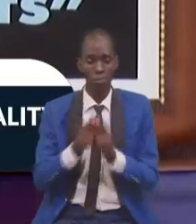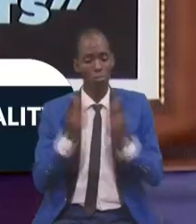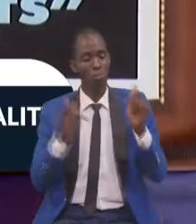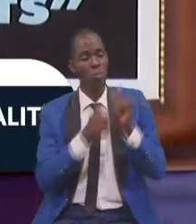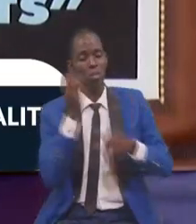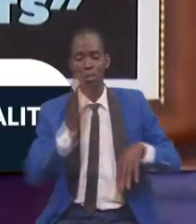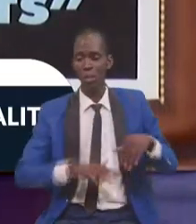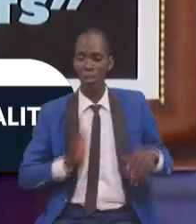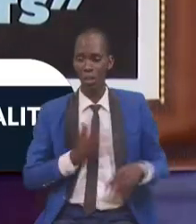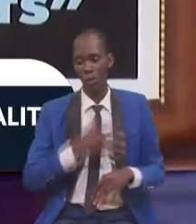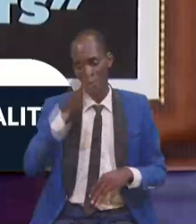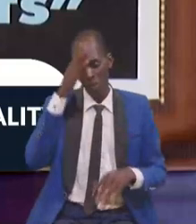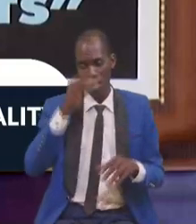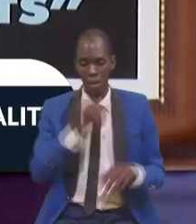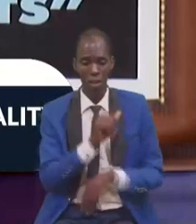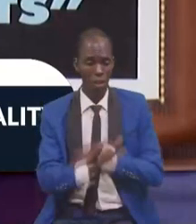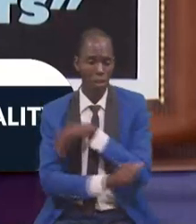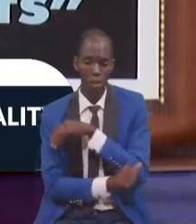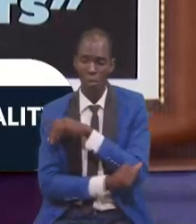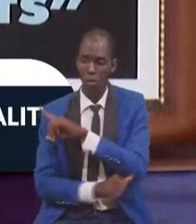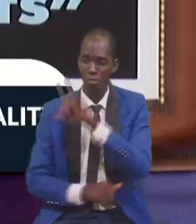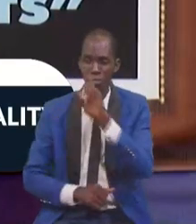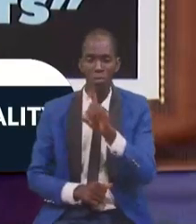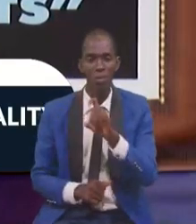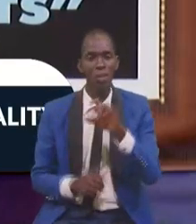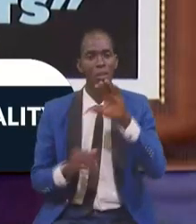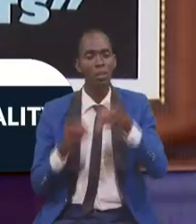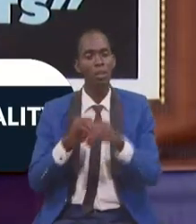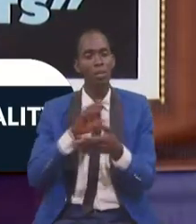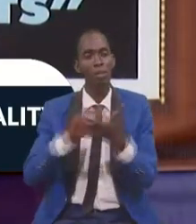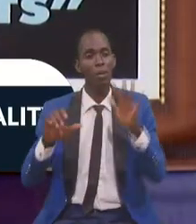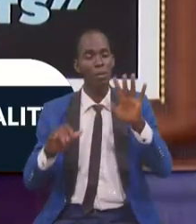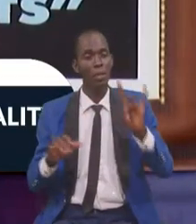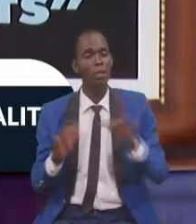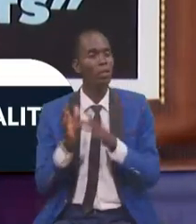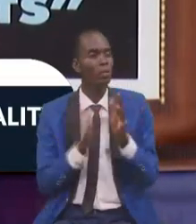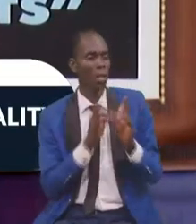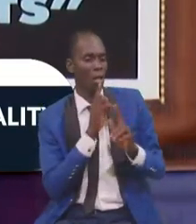Abraham? Voilà la réponse au verset 58. Jésus leur dit,